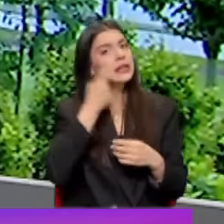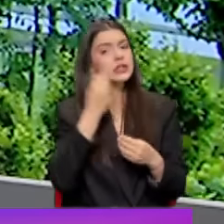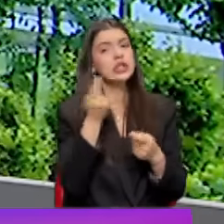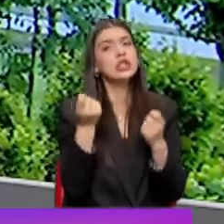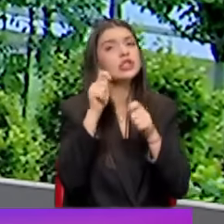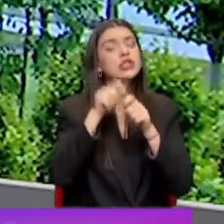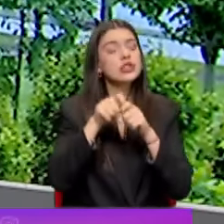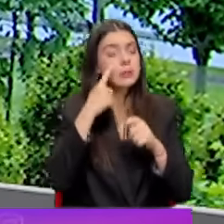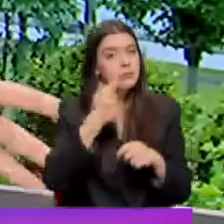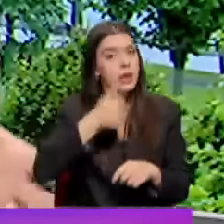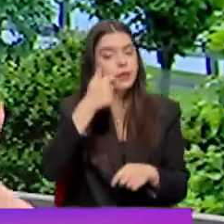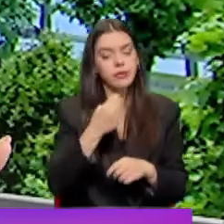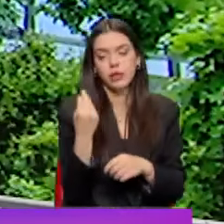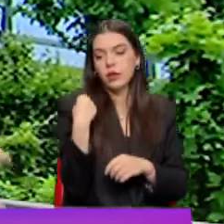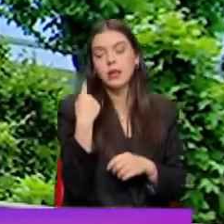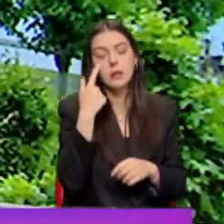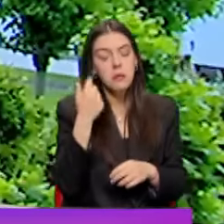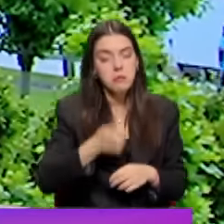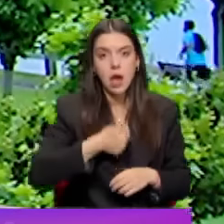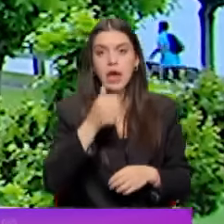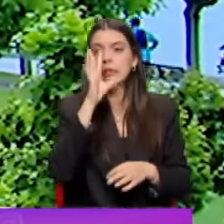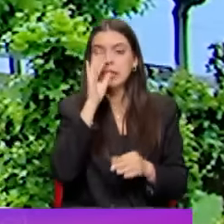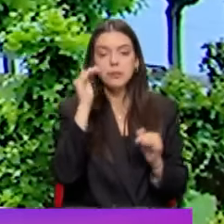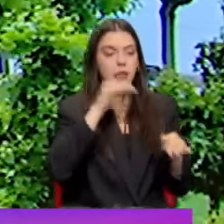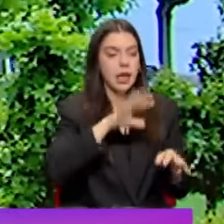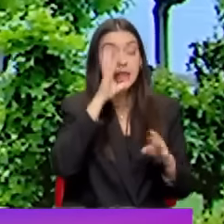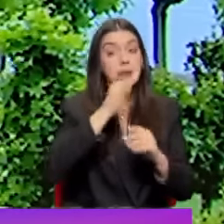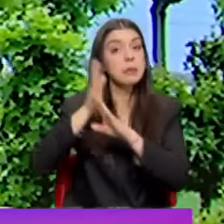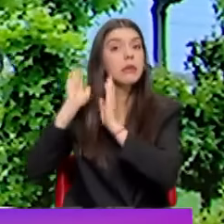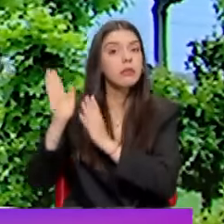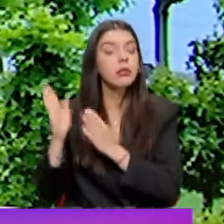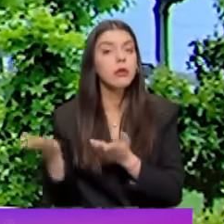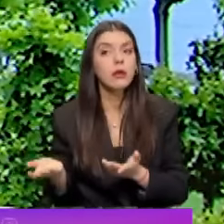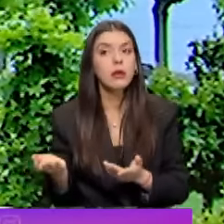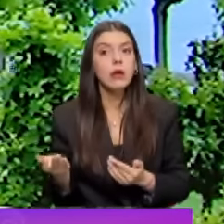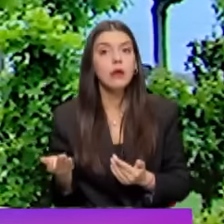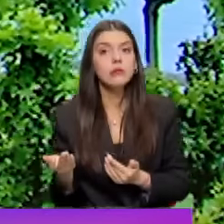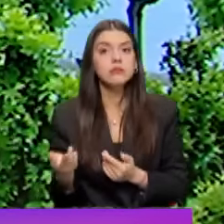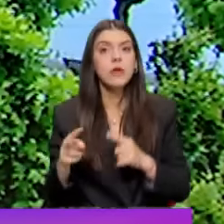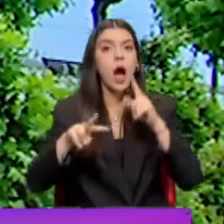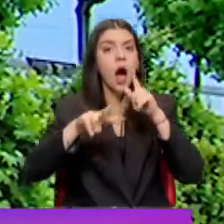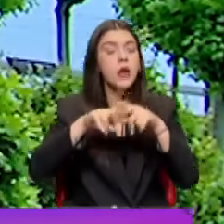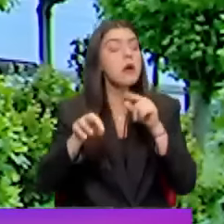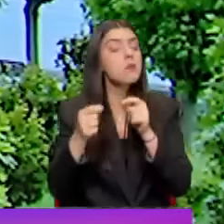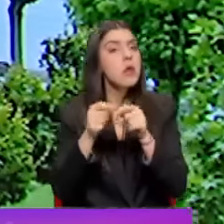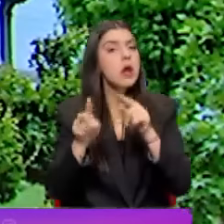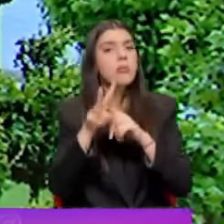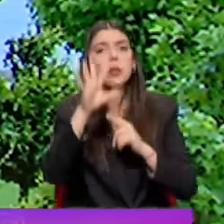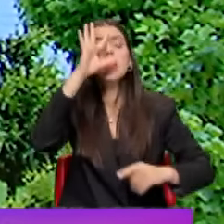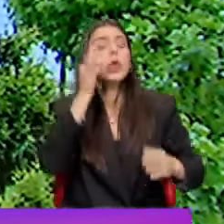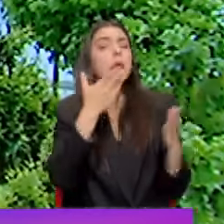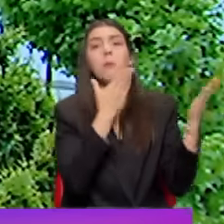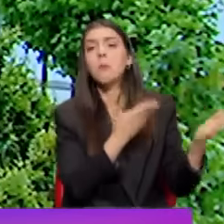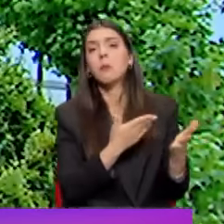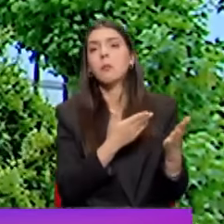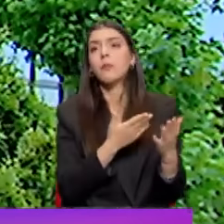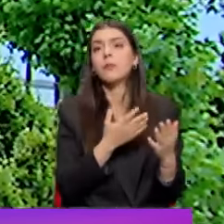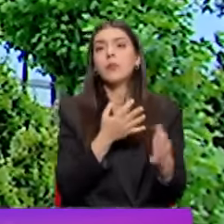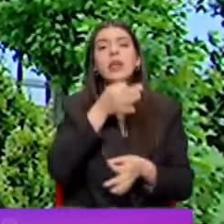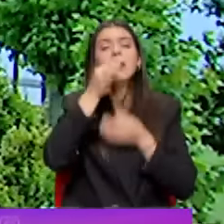İçişleri Bakanı işte kimin kadrosu Kim geldi kim gitti Ayhan Bora Kaplan kimdi